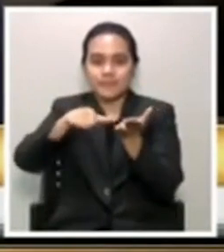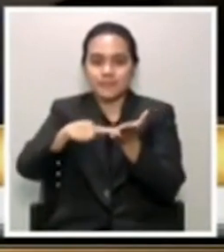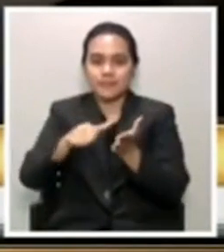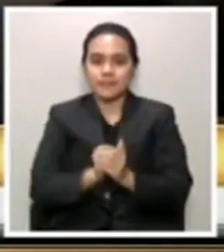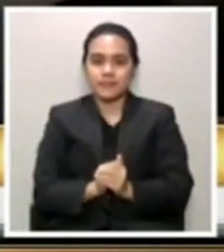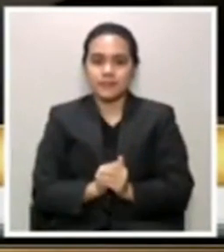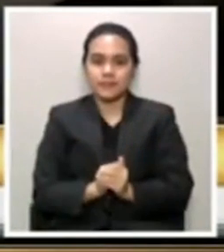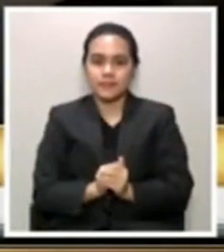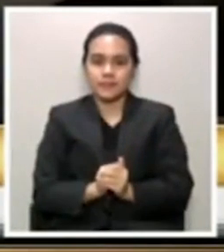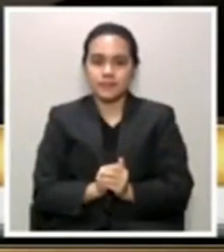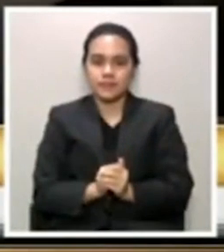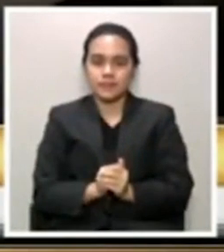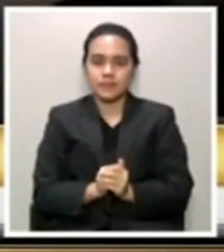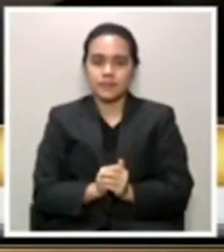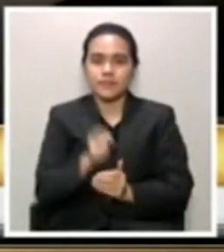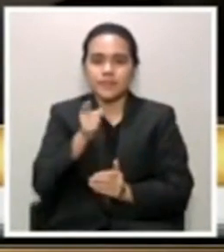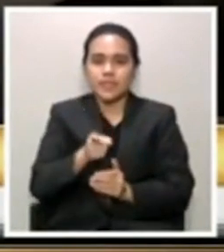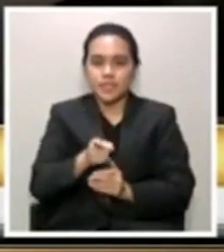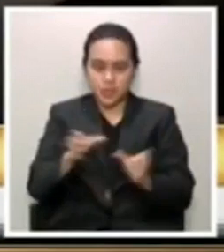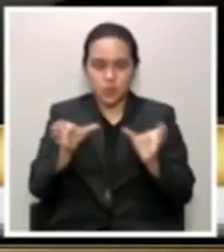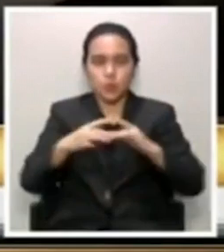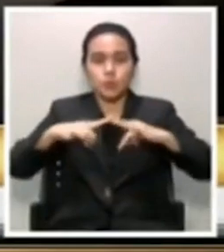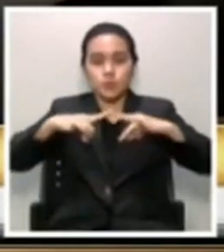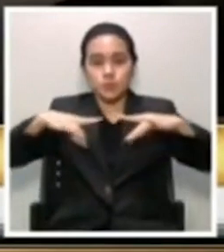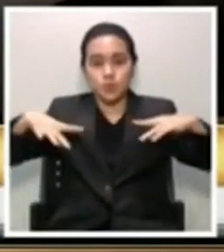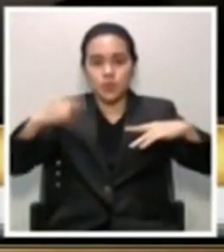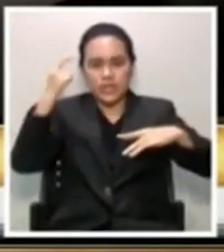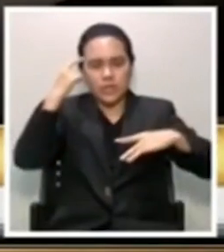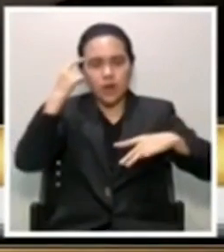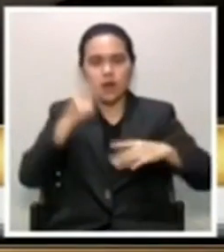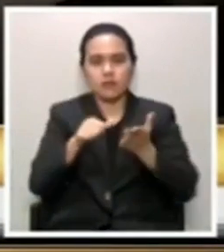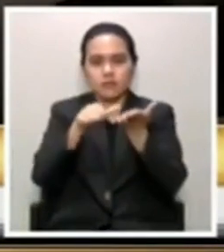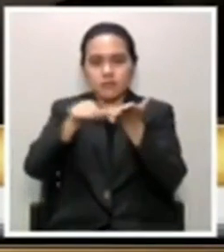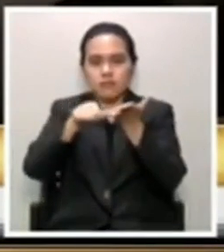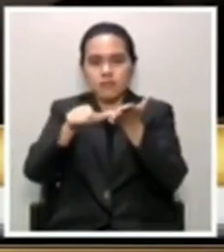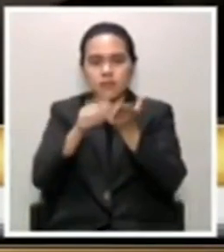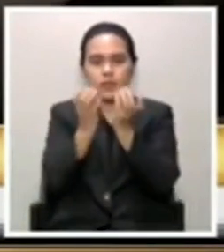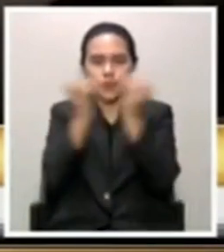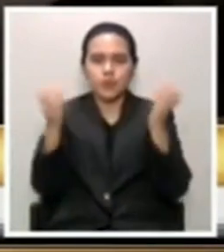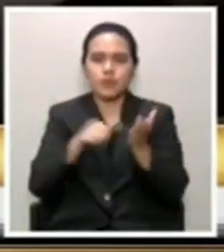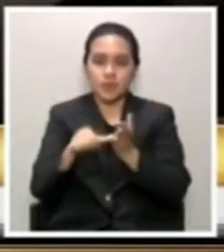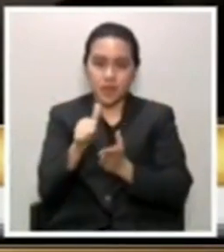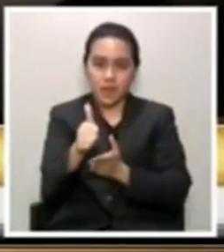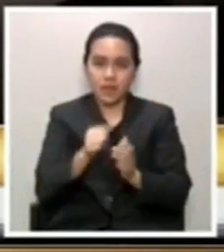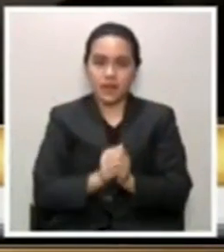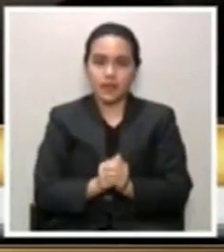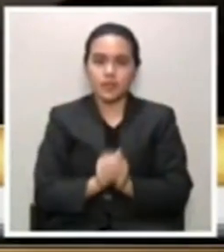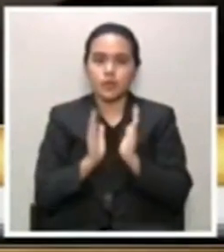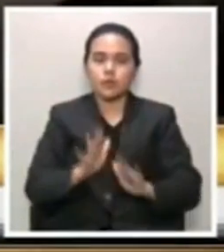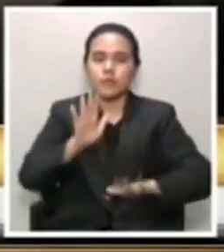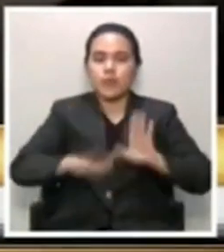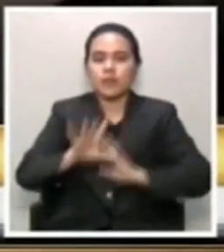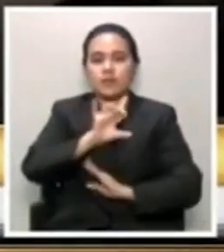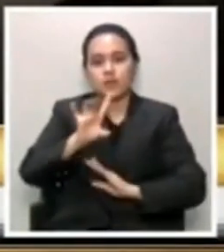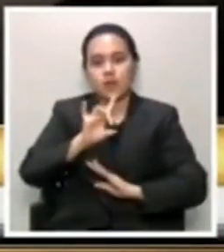จริงๆแล้วเนี่ยเสียงของซีกฝ่ายค้านเรามีจํานวนเพียงพอที่จะเสนอร่างรัฐธรรมนูญแก้ไขเพิ่มเติมได้เลยนะครับเราใช้ประมาณ100คนเท่านั้นจ